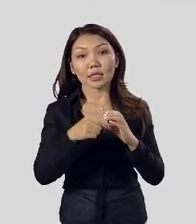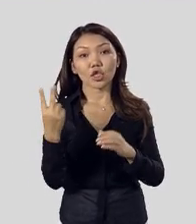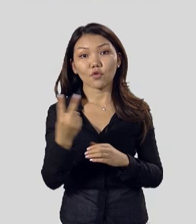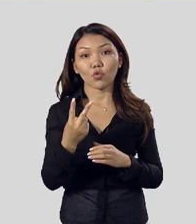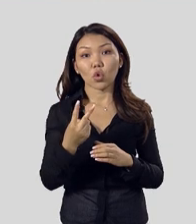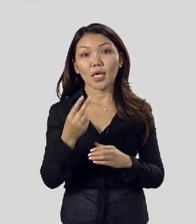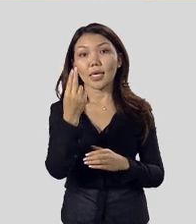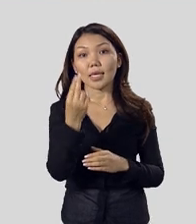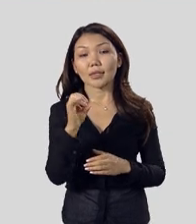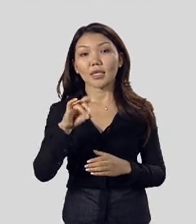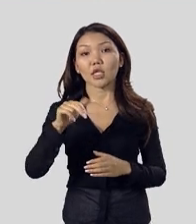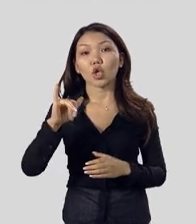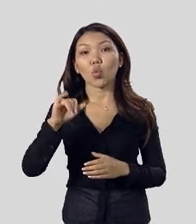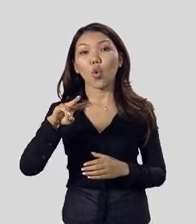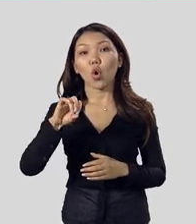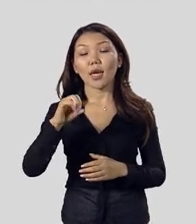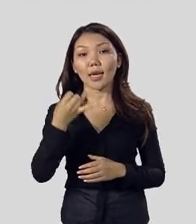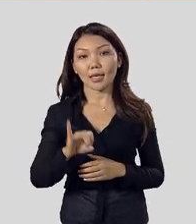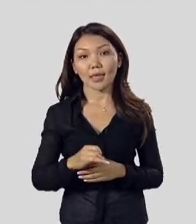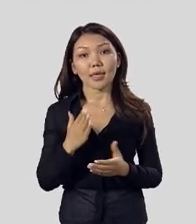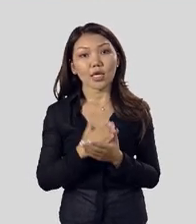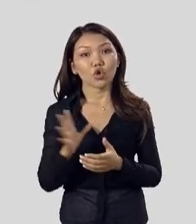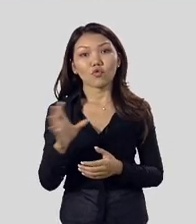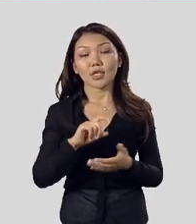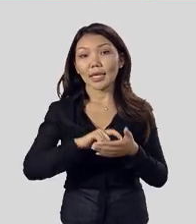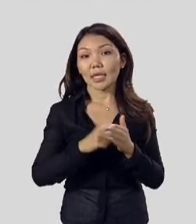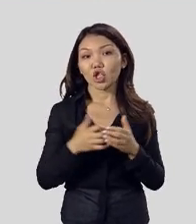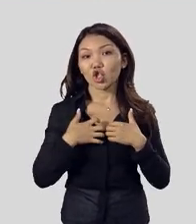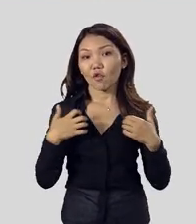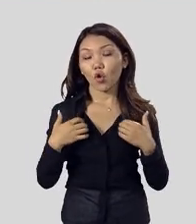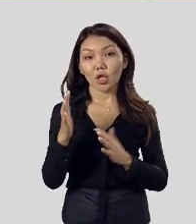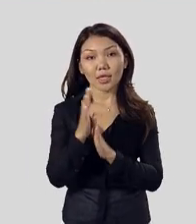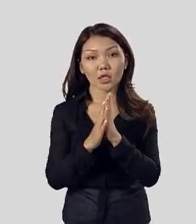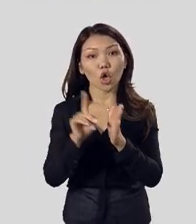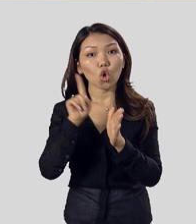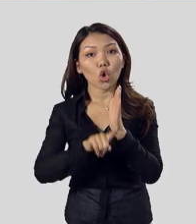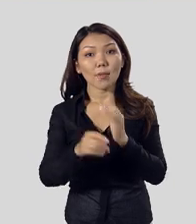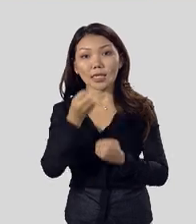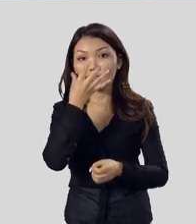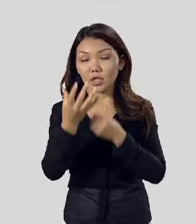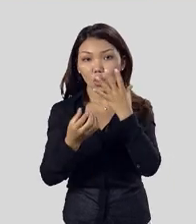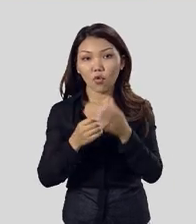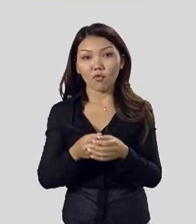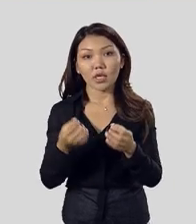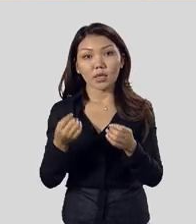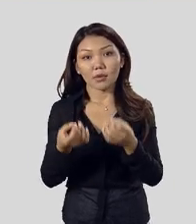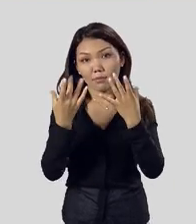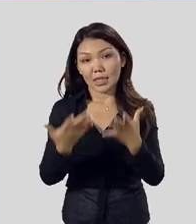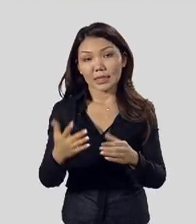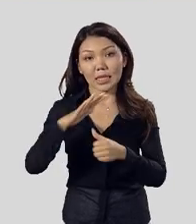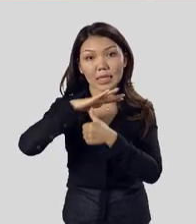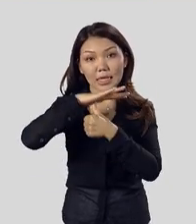она встречается у всех клеток животных и растений кроме цветковых низших грибов и